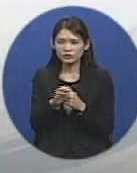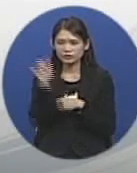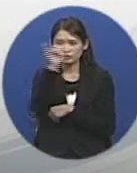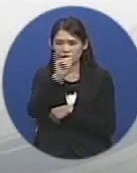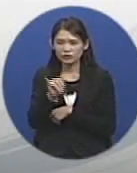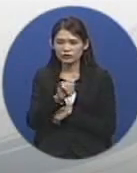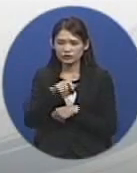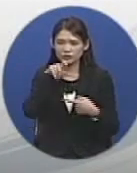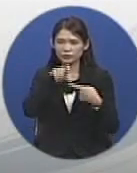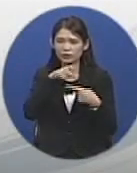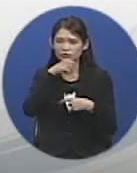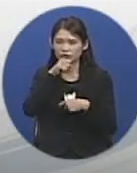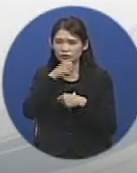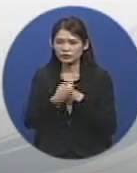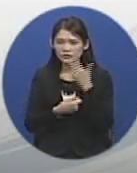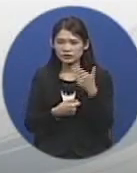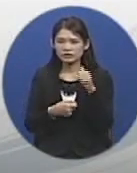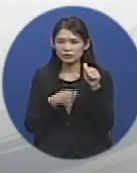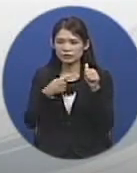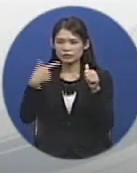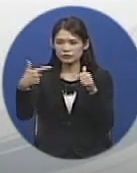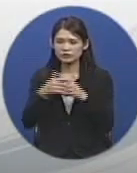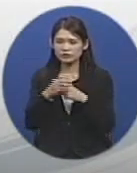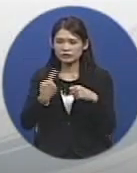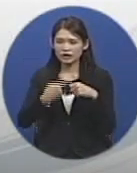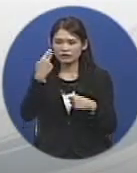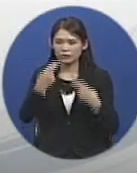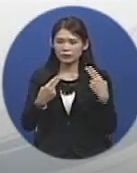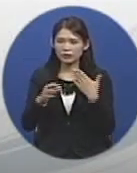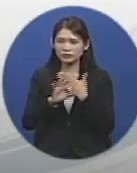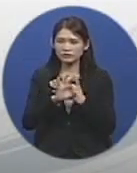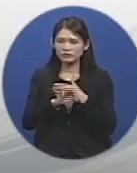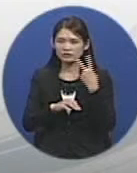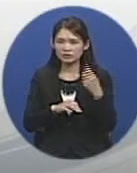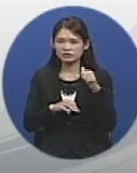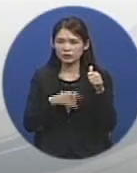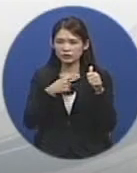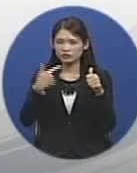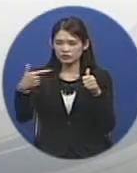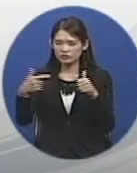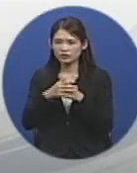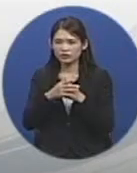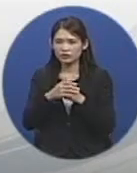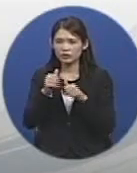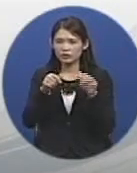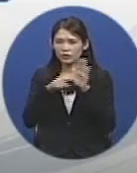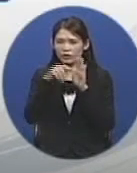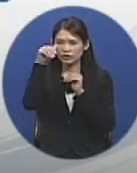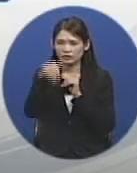평균 점수가 70.6점으로 전년도 75.66점에 비해 5.03점